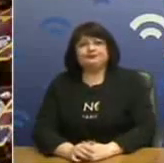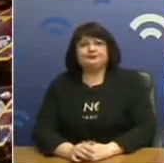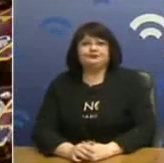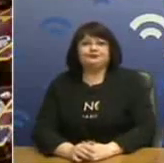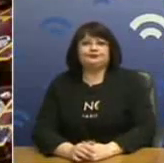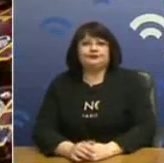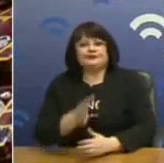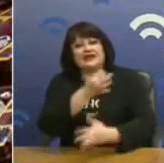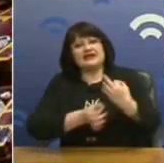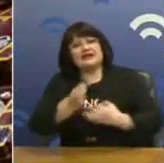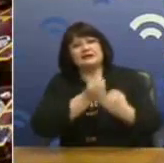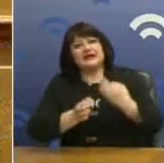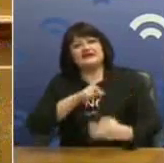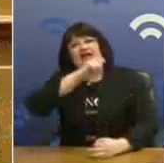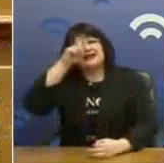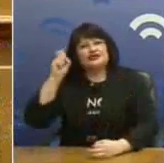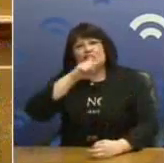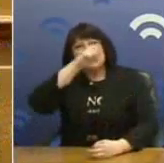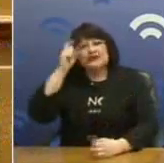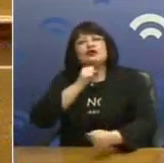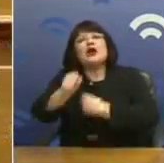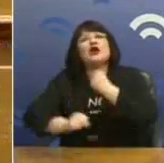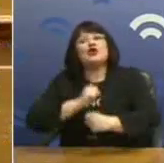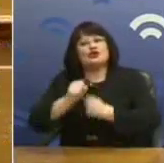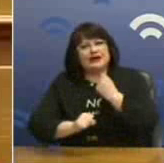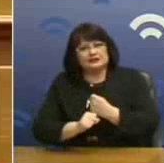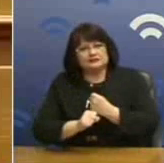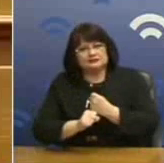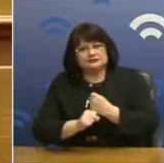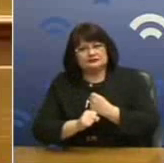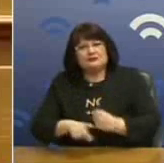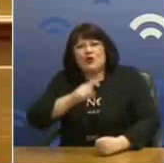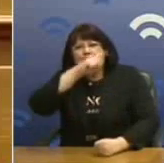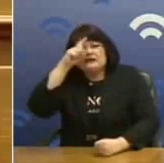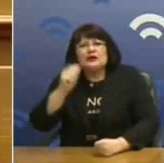Αναφερθήκατε λοιπόν στα δύσκολα χρόνια, στα πνιγυρά χρόνια για τον τόπο.